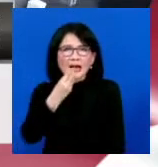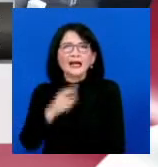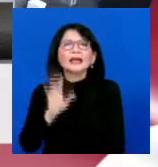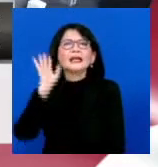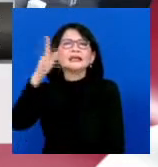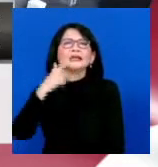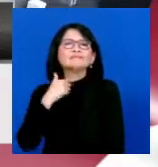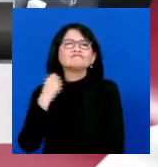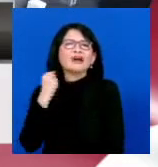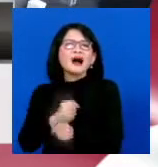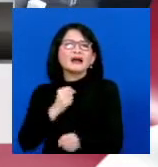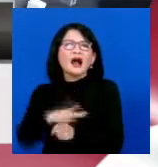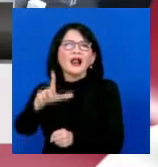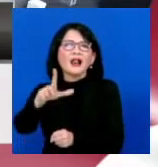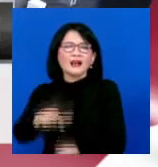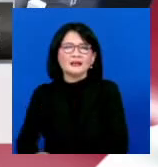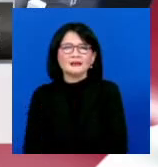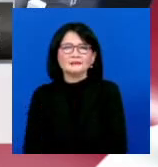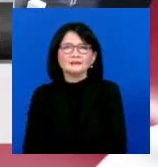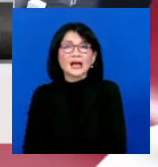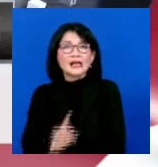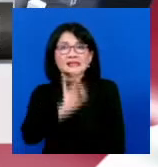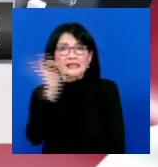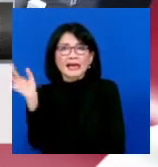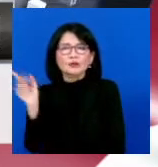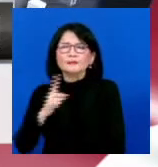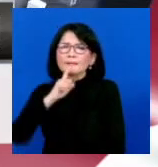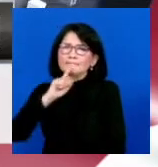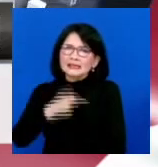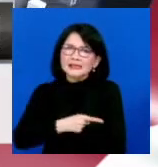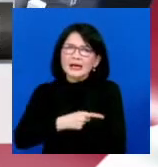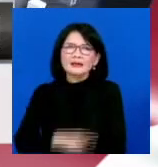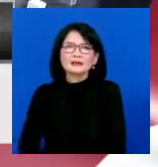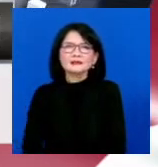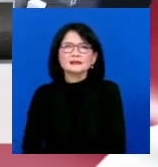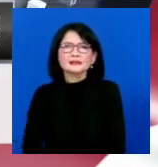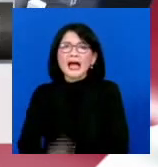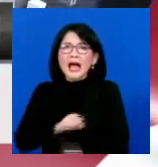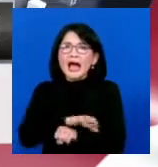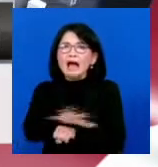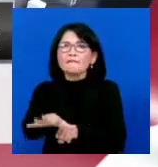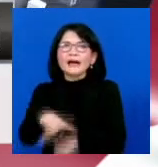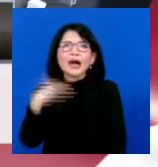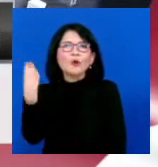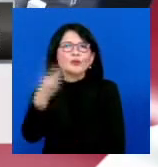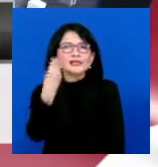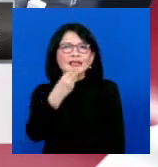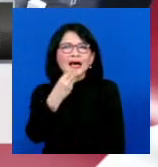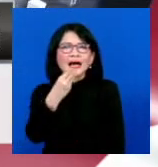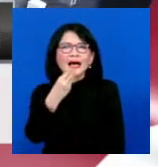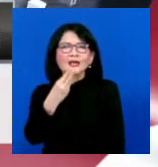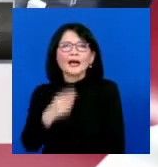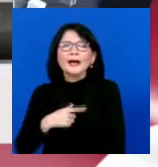gagal di samping itu juga kita harus bisa memastikan bahwa efek dari wisata itu sendiri bisa memberi